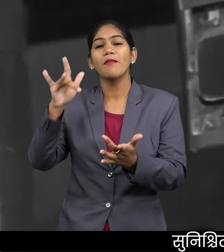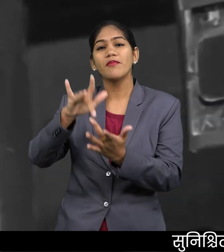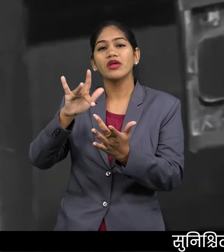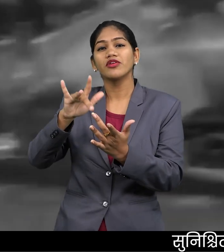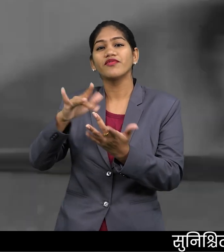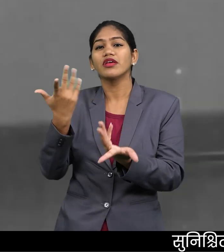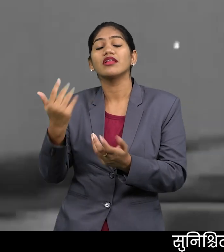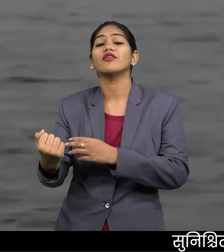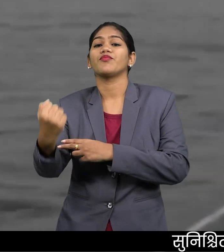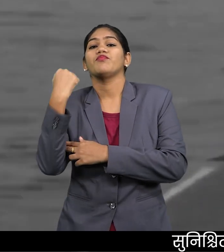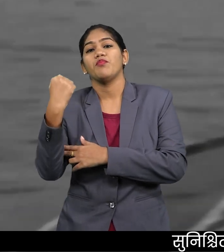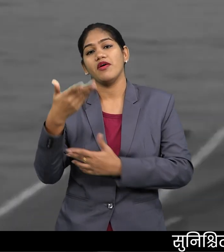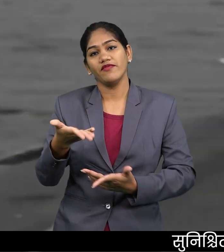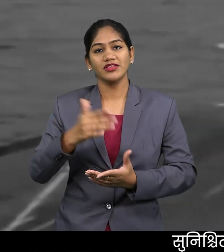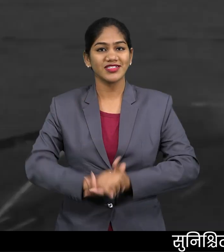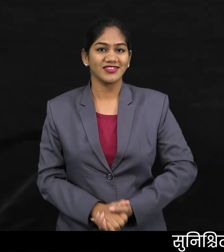किया।